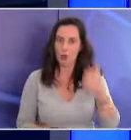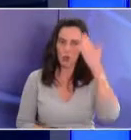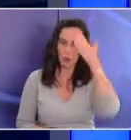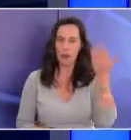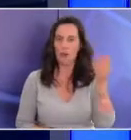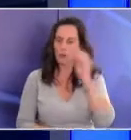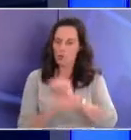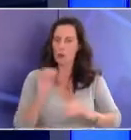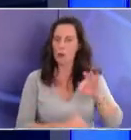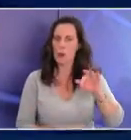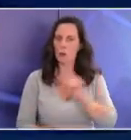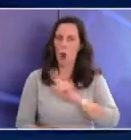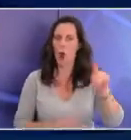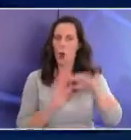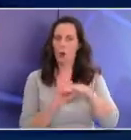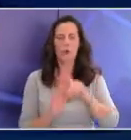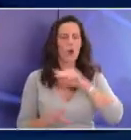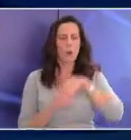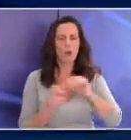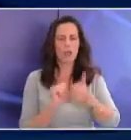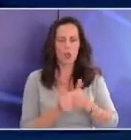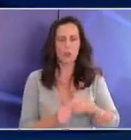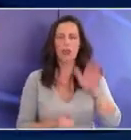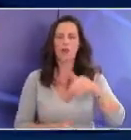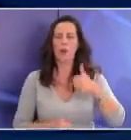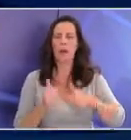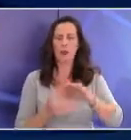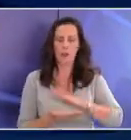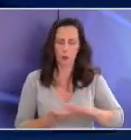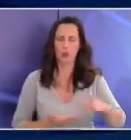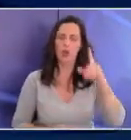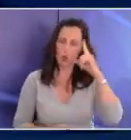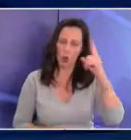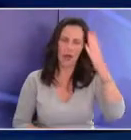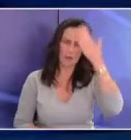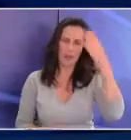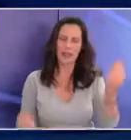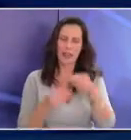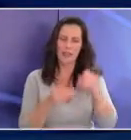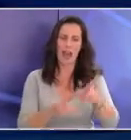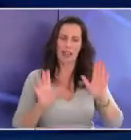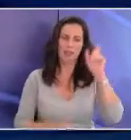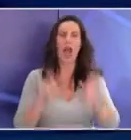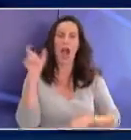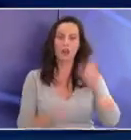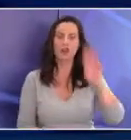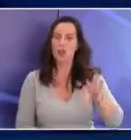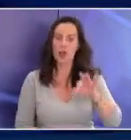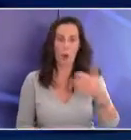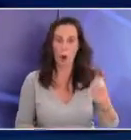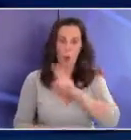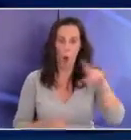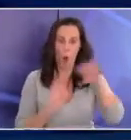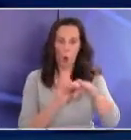אותם ומשתמשים בשירותים שלהם. כל מי שנמצא בספורט הישראלי, וגם בליגות הנמוכות, יודע ומכיר את הדמויות האלה. יש הימורים, כמו